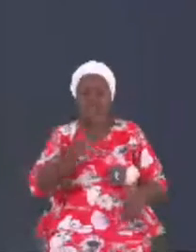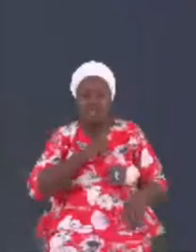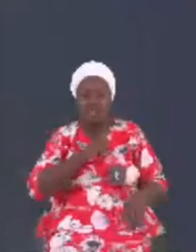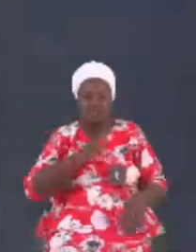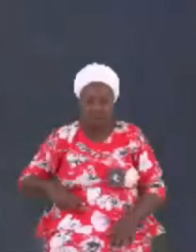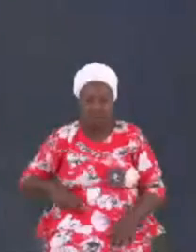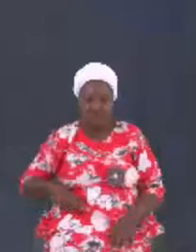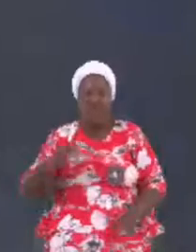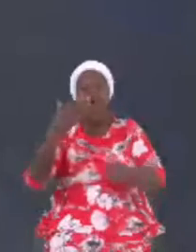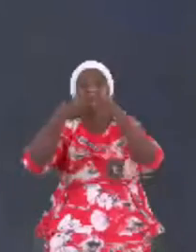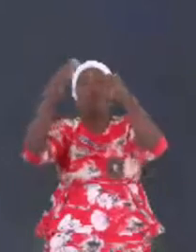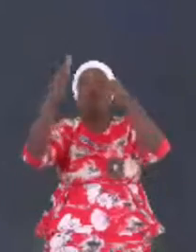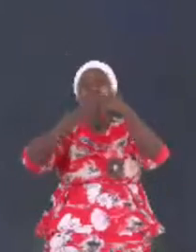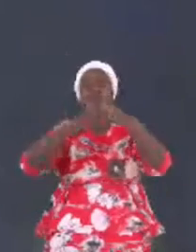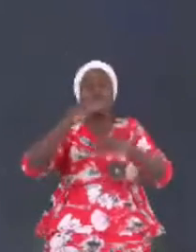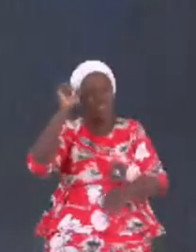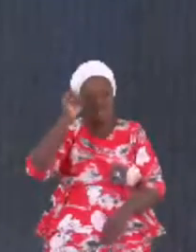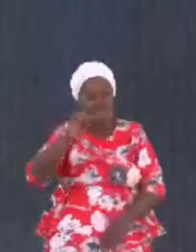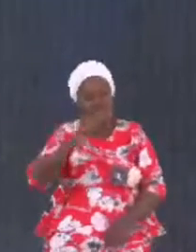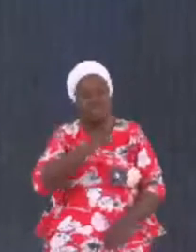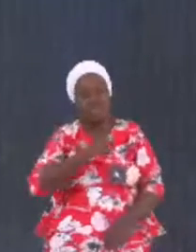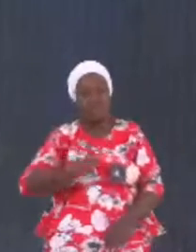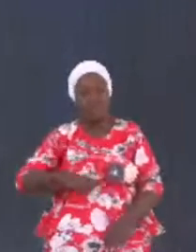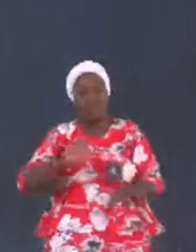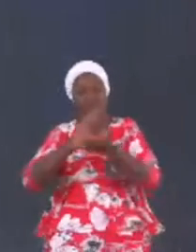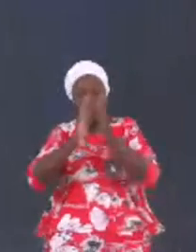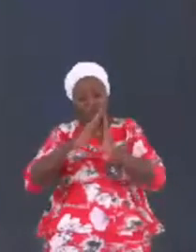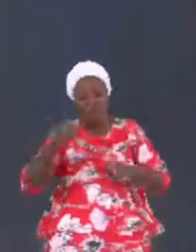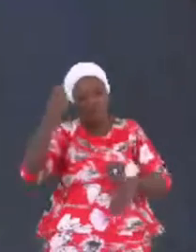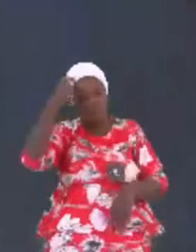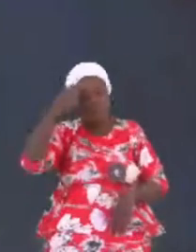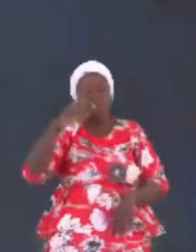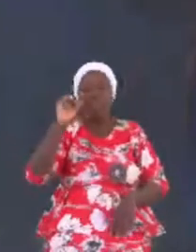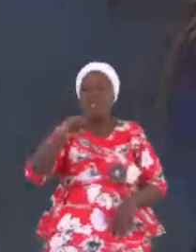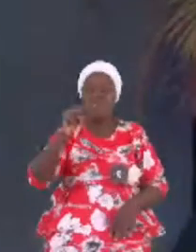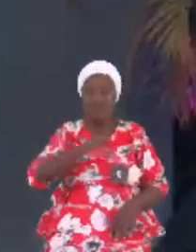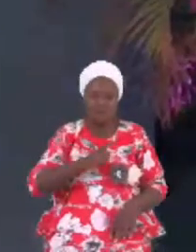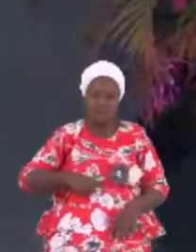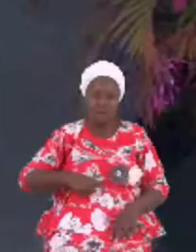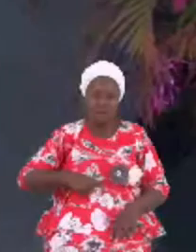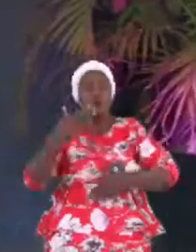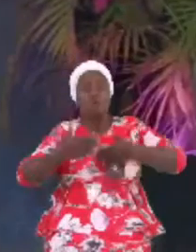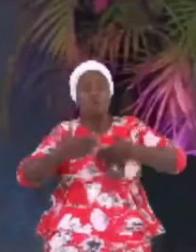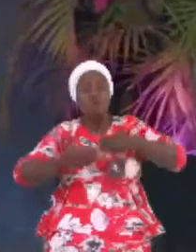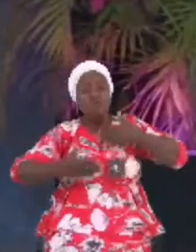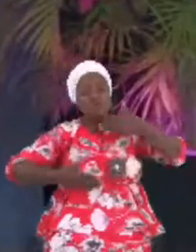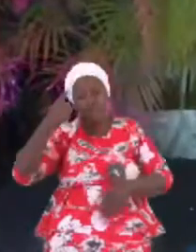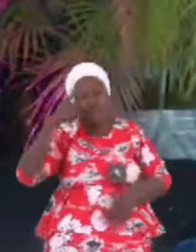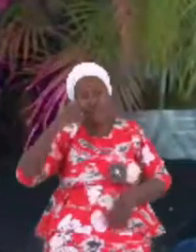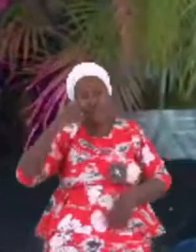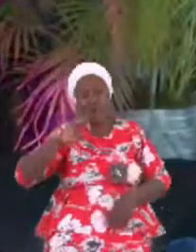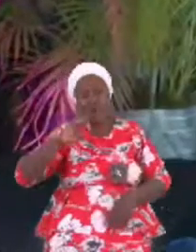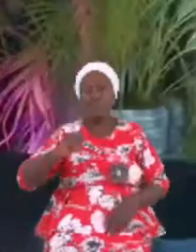Seigneur, oui le ciel, la paix de Dieu, oui Seigneur, la joie pour toujours,